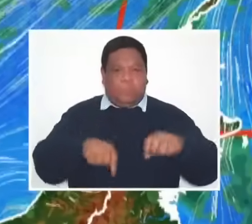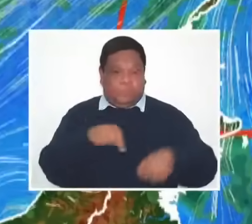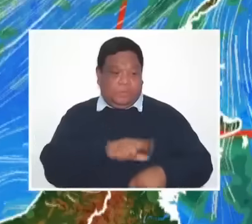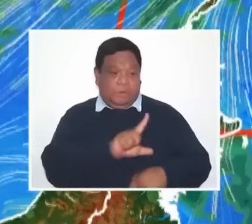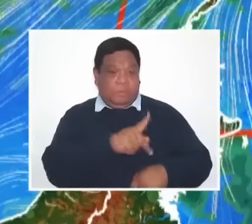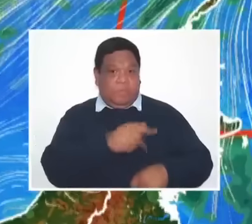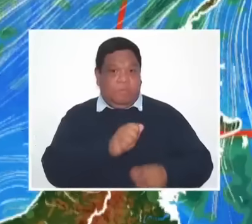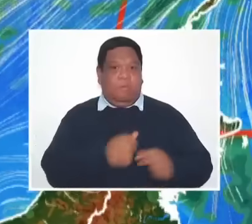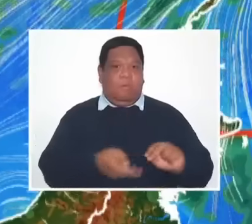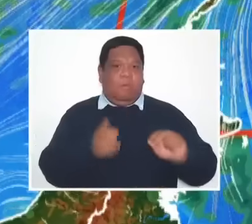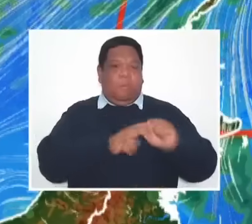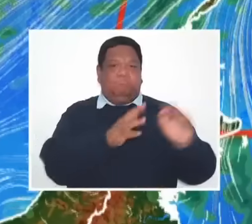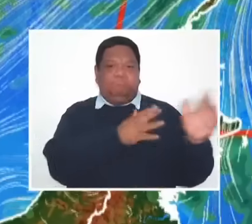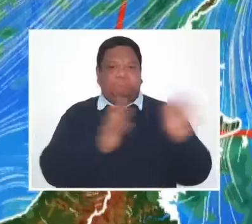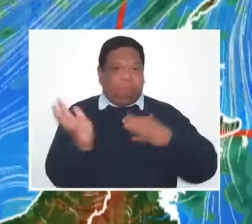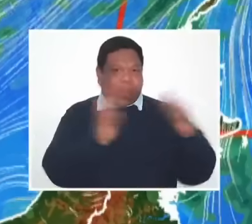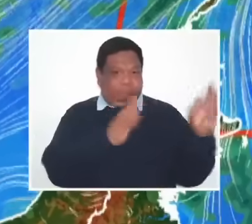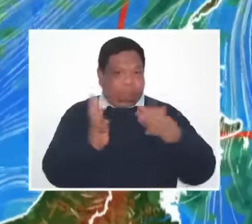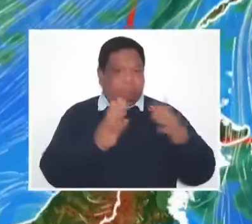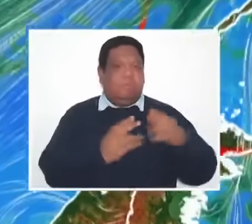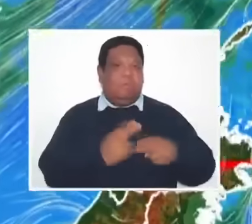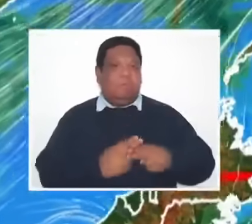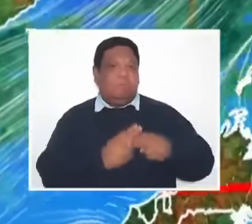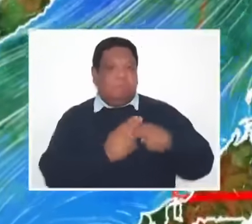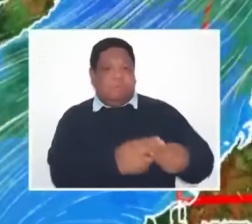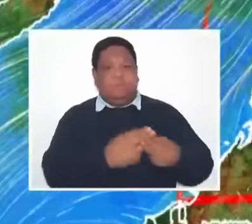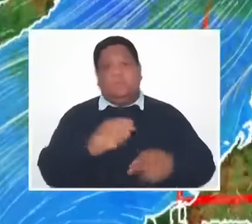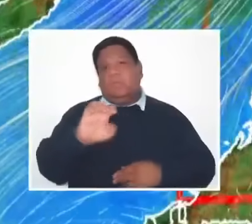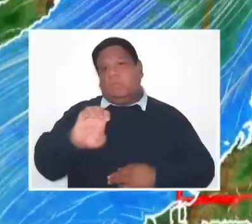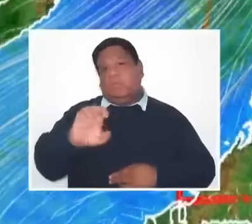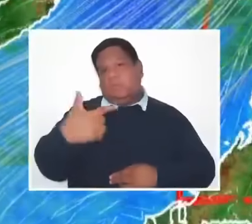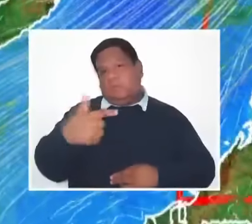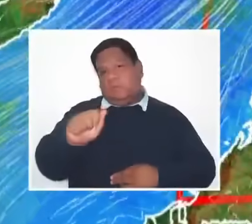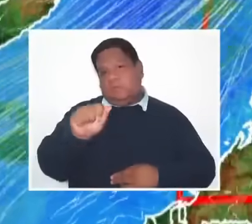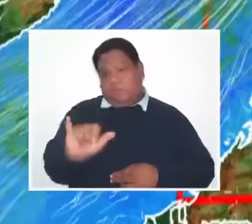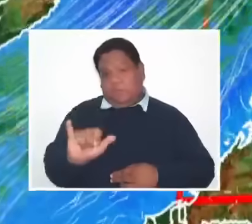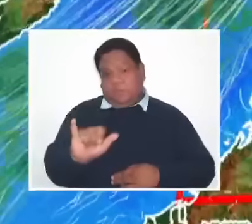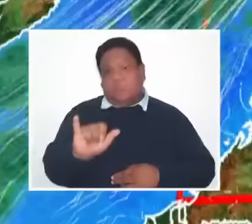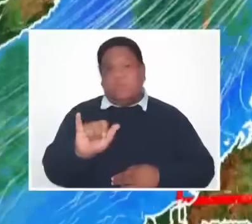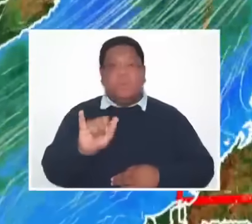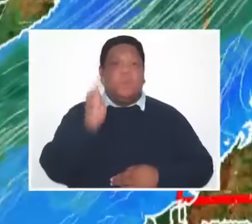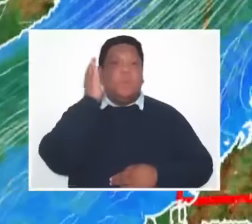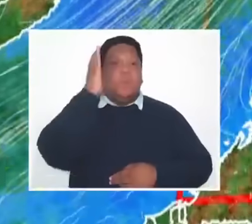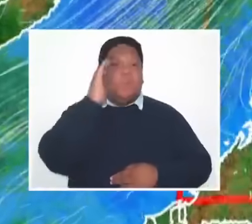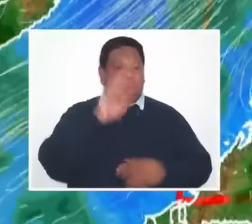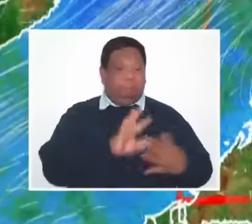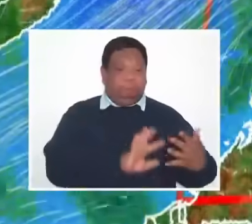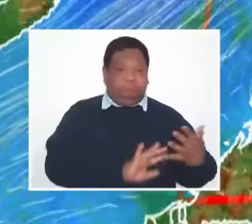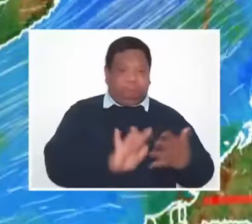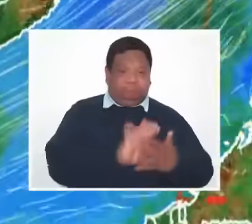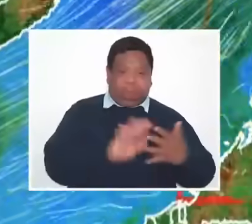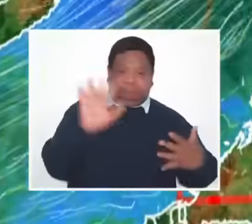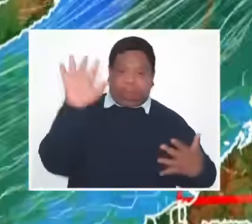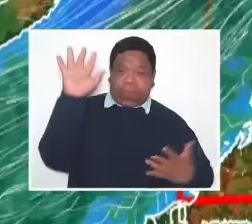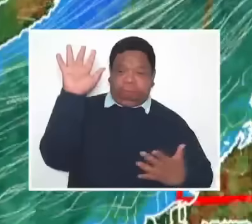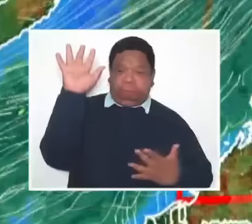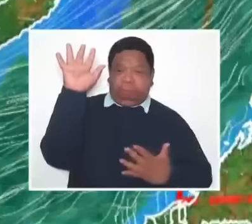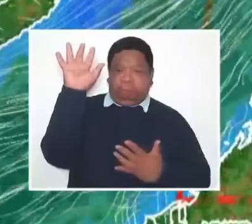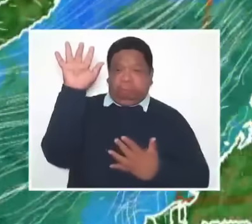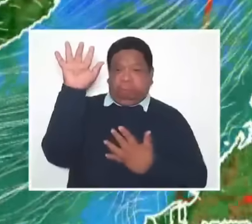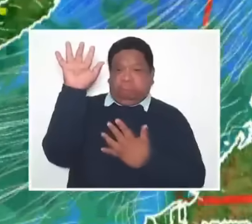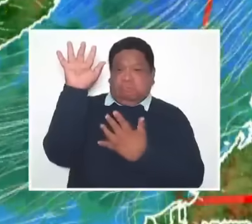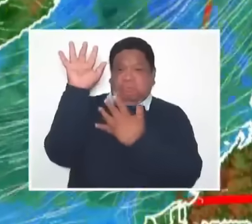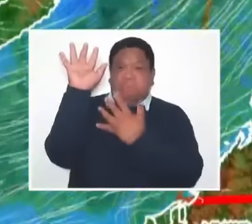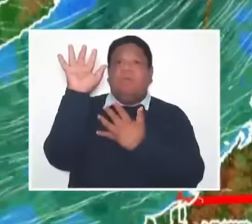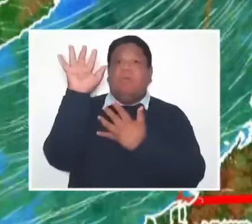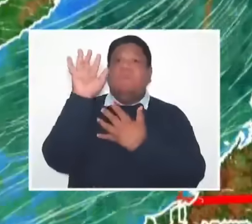ng local name na Egay. Pahilagang kanluran o northwest ang magiging pagkilos nito at pagsapit po ng Biyernes ay nasa may